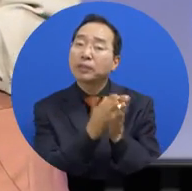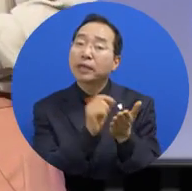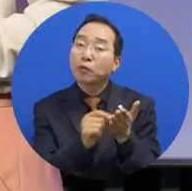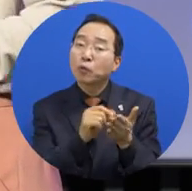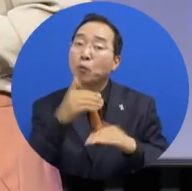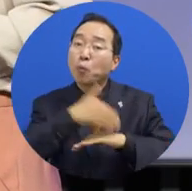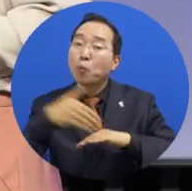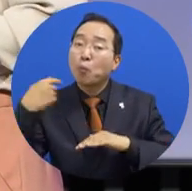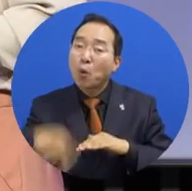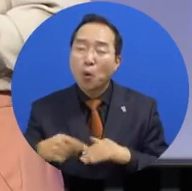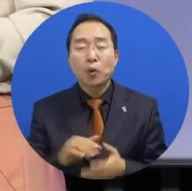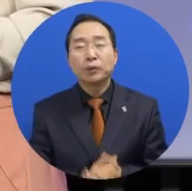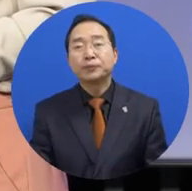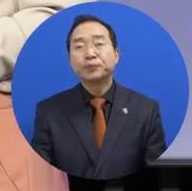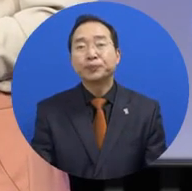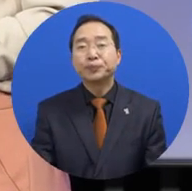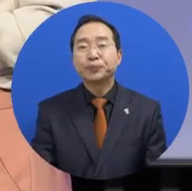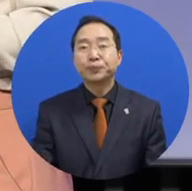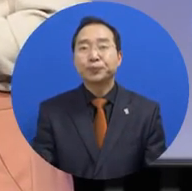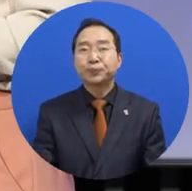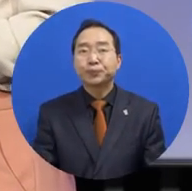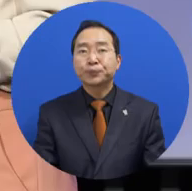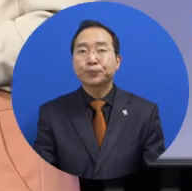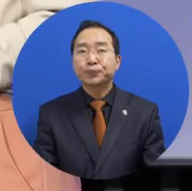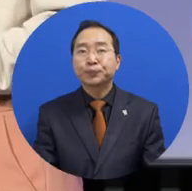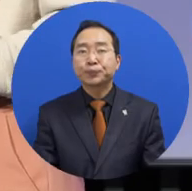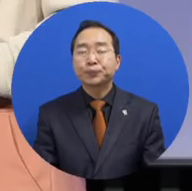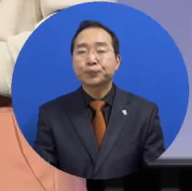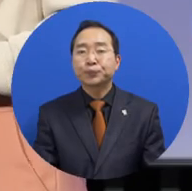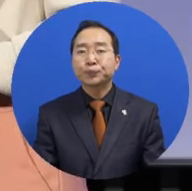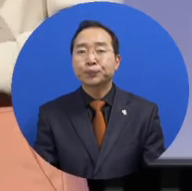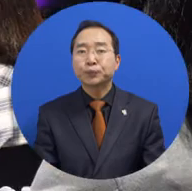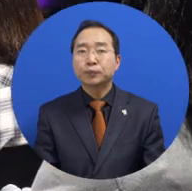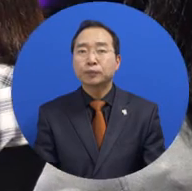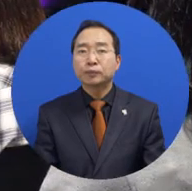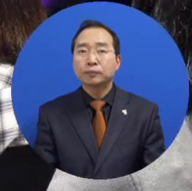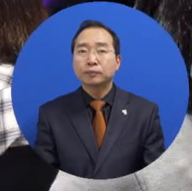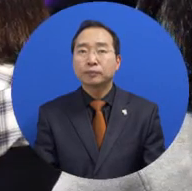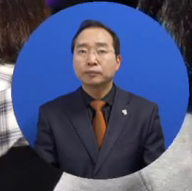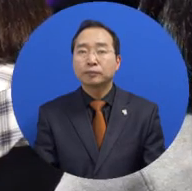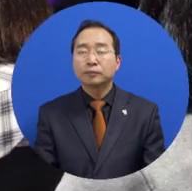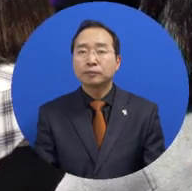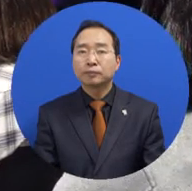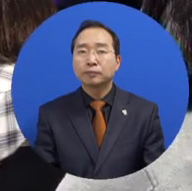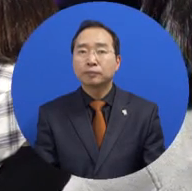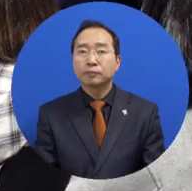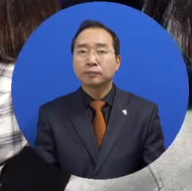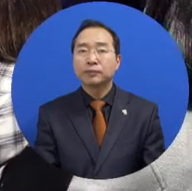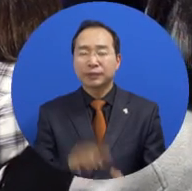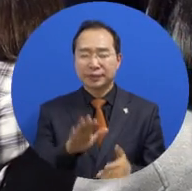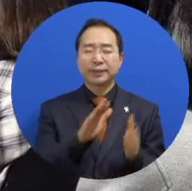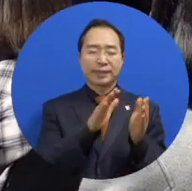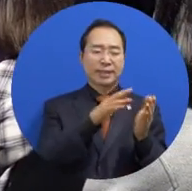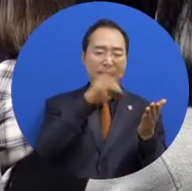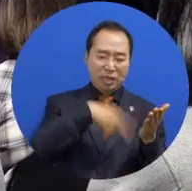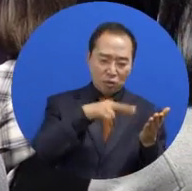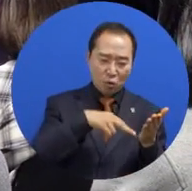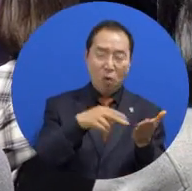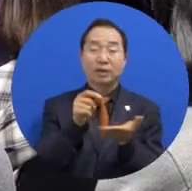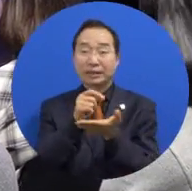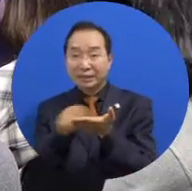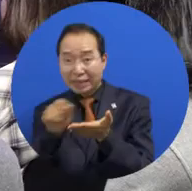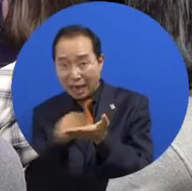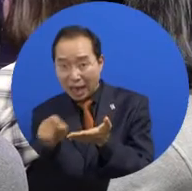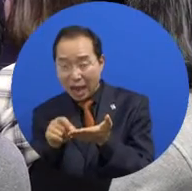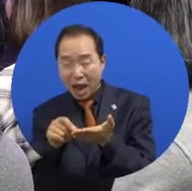쓰실지 궁금합니다. 어떤 걸 공부하고 어떤 책을 내실 계획인가요? 그러니까 제가 이제 이 원리